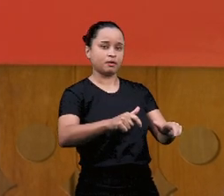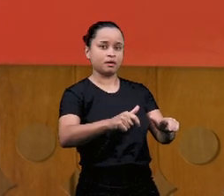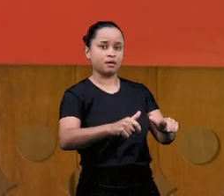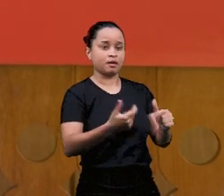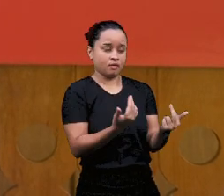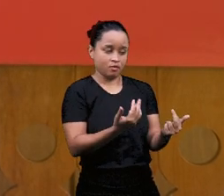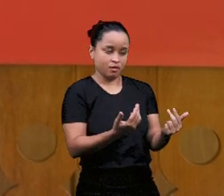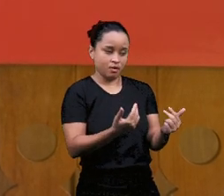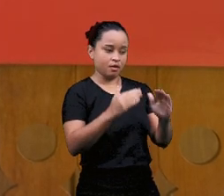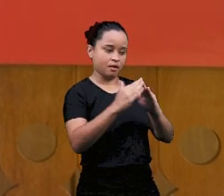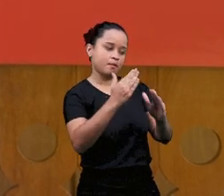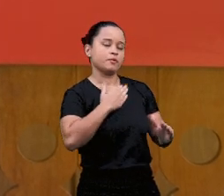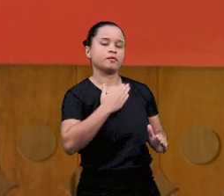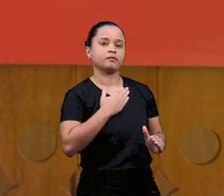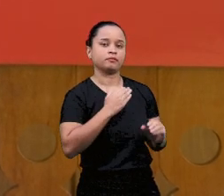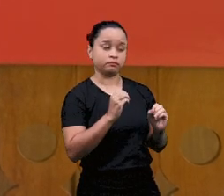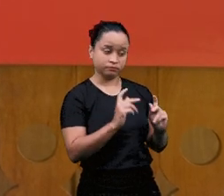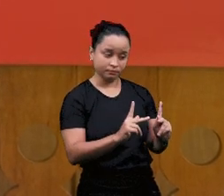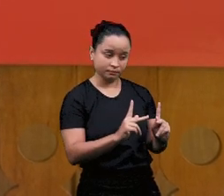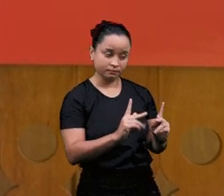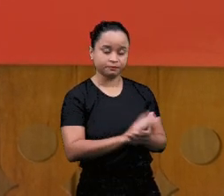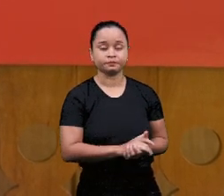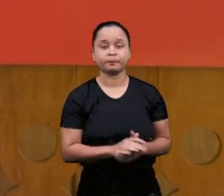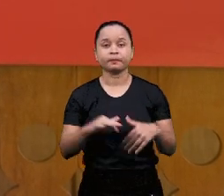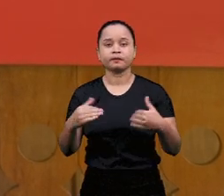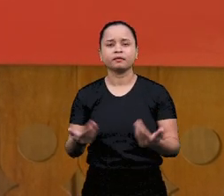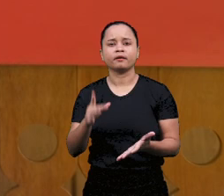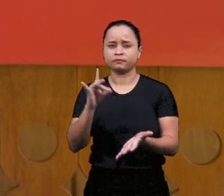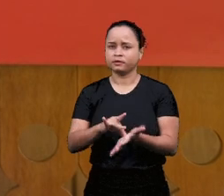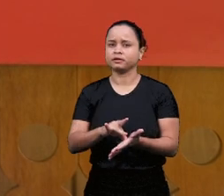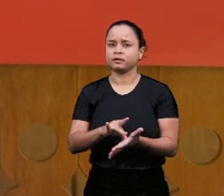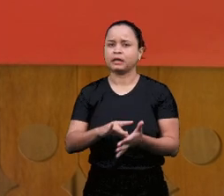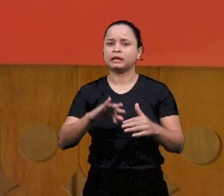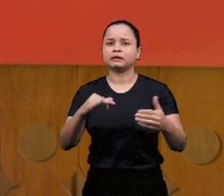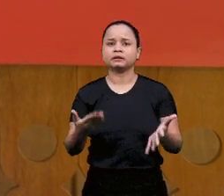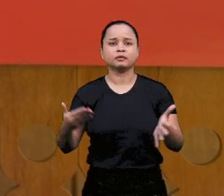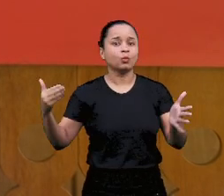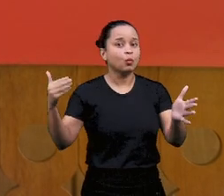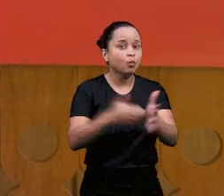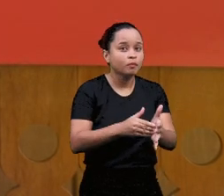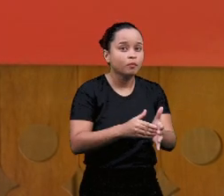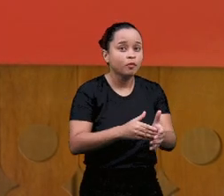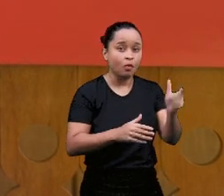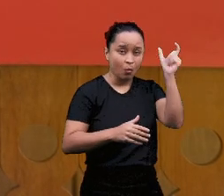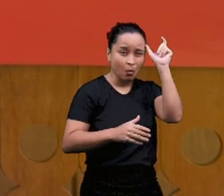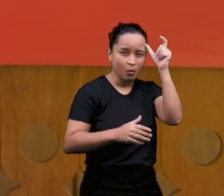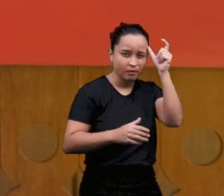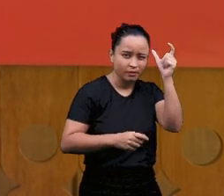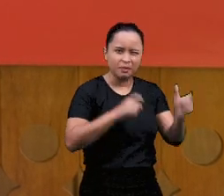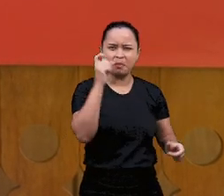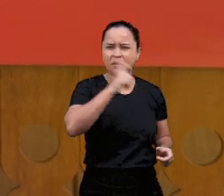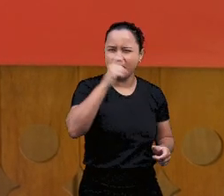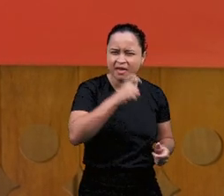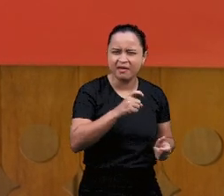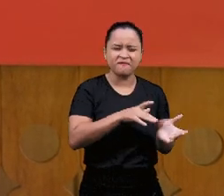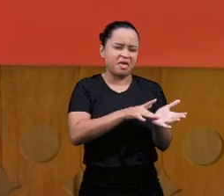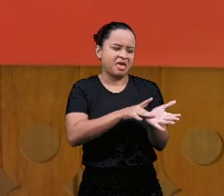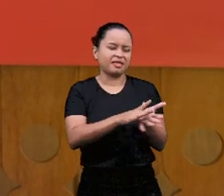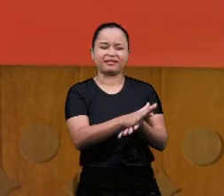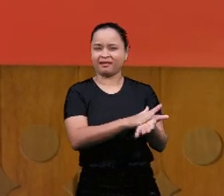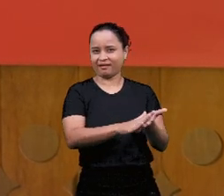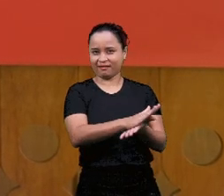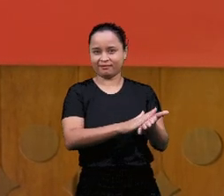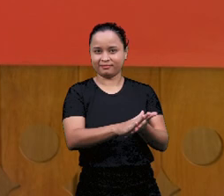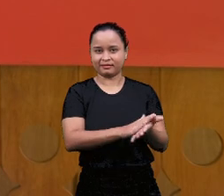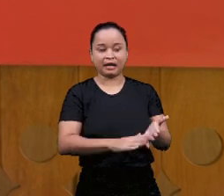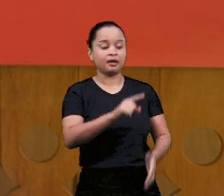C'est ça la vérité. Et au dernier moment, l'adversaire, il ne ment plus. Il ment, et après il dit, viens,